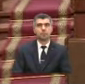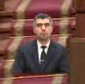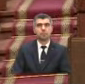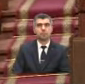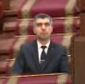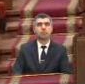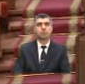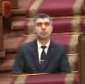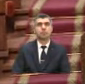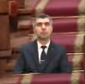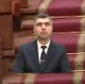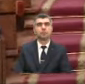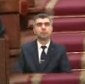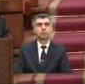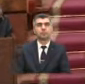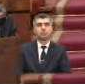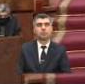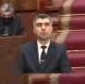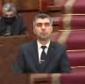هل هناك قوة ميتة؟